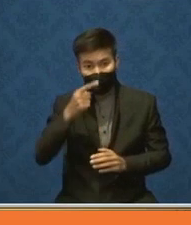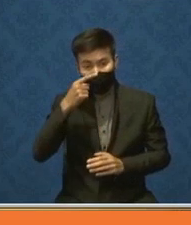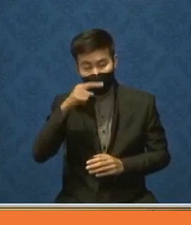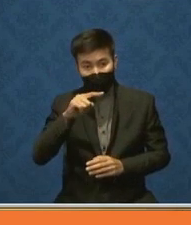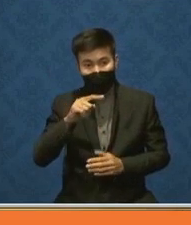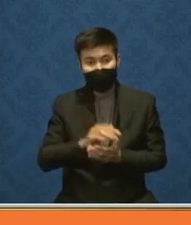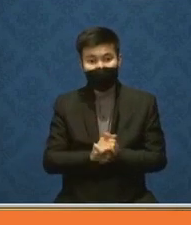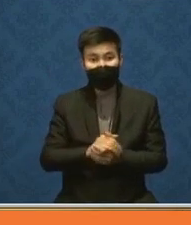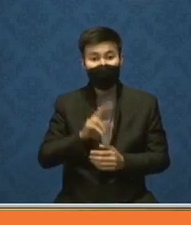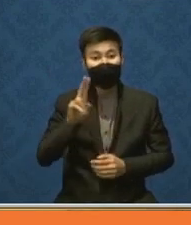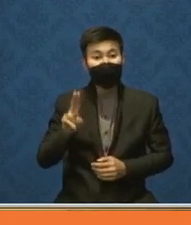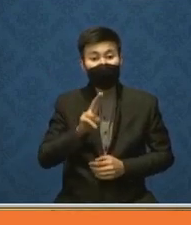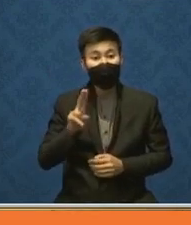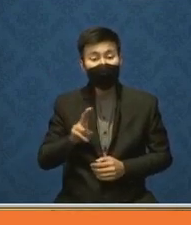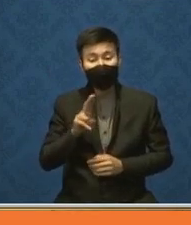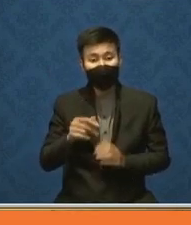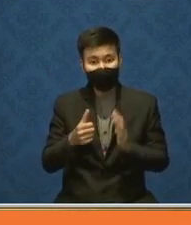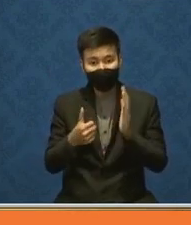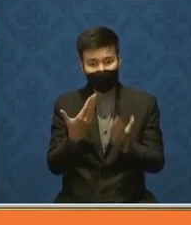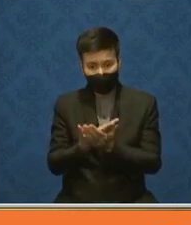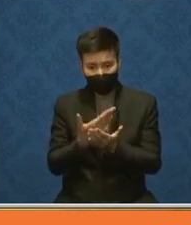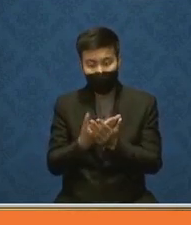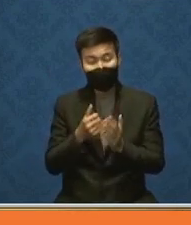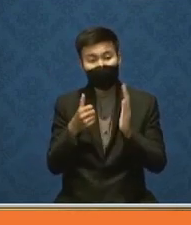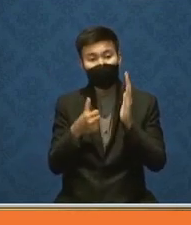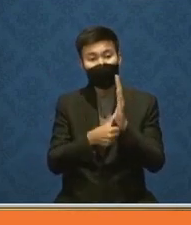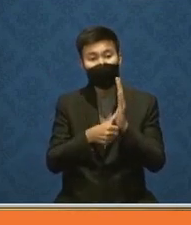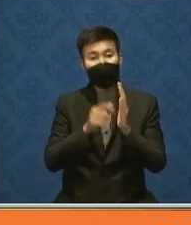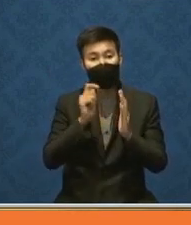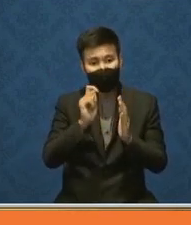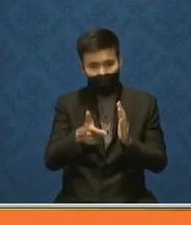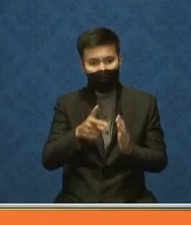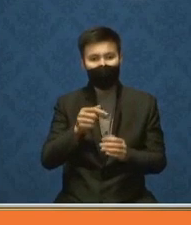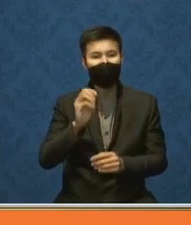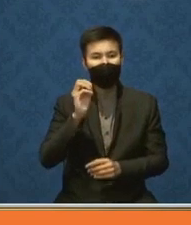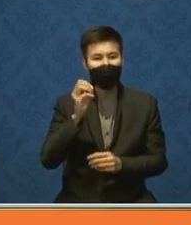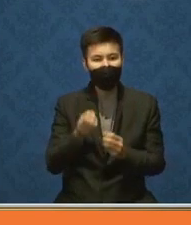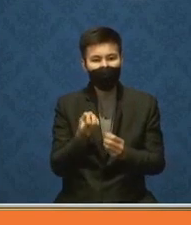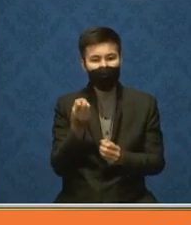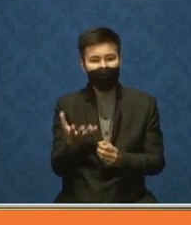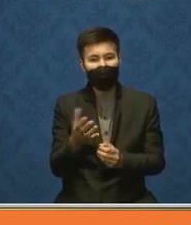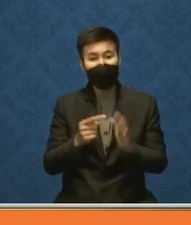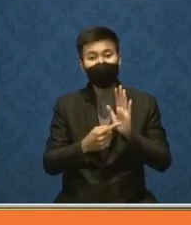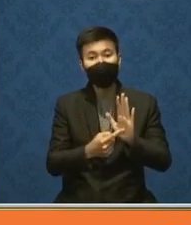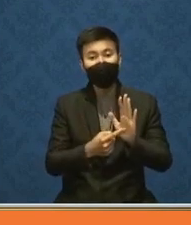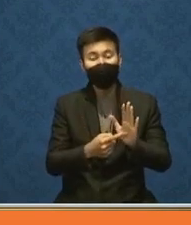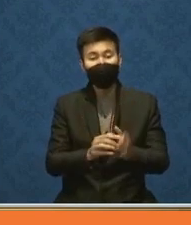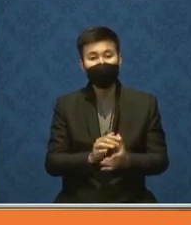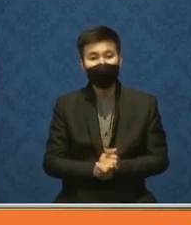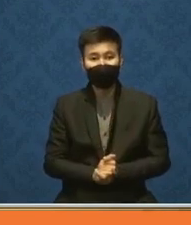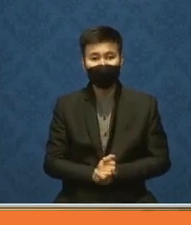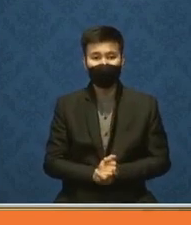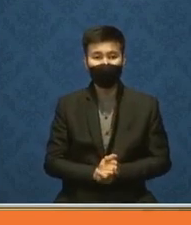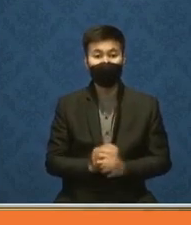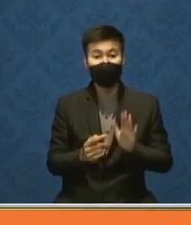ใช้ทรัพยากรมากก็ควรเสียภาษีมากเสียค่าส่วนกลางมากเป็นเรื่องปกติครับผมอาจจะยกตัวอย่างอื่นราย